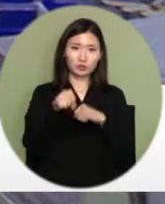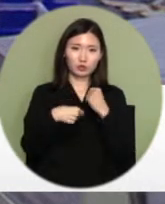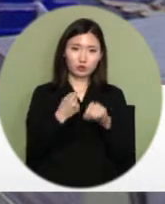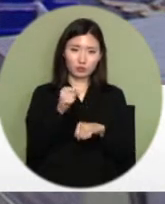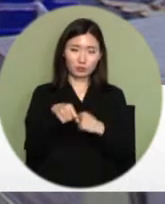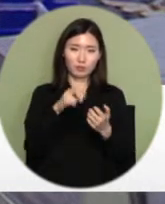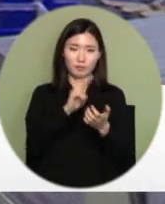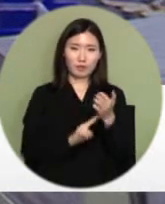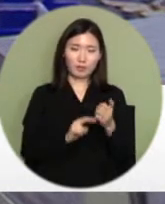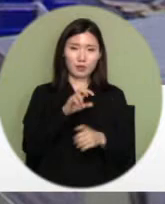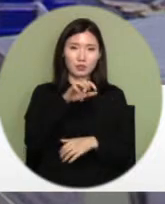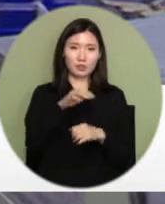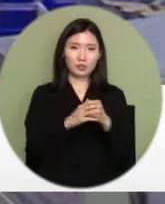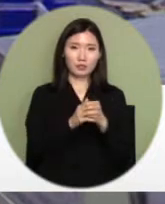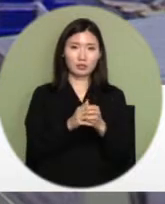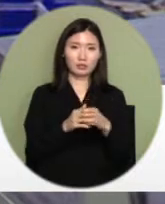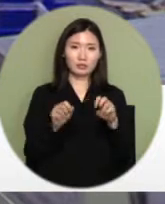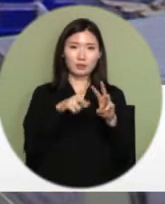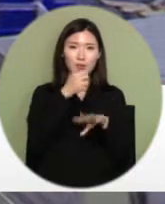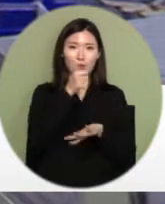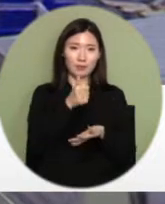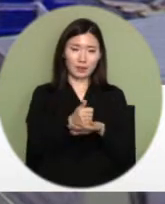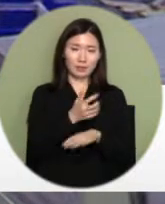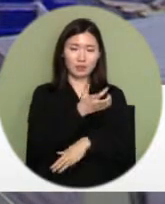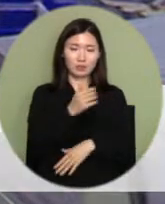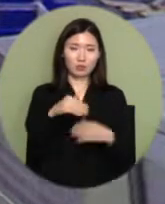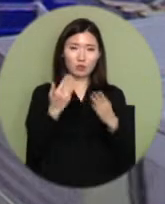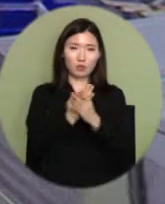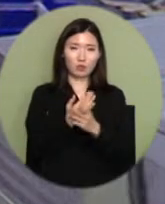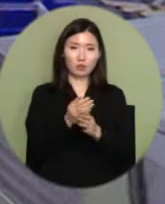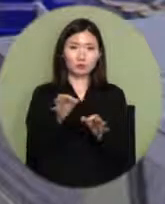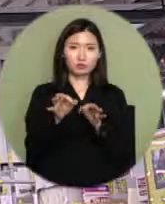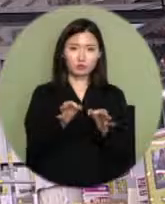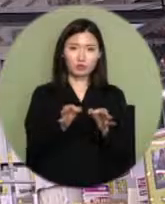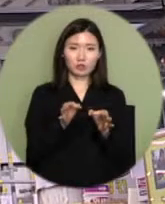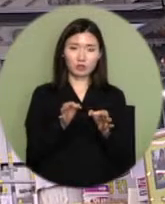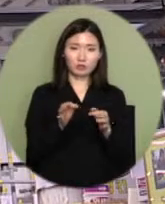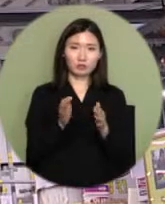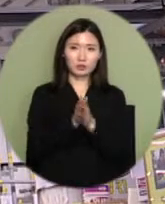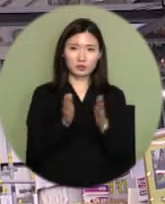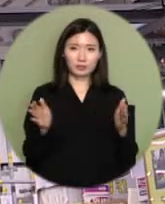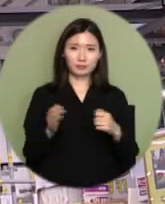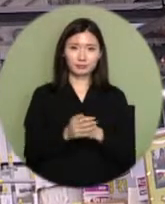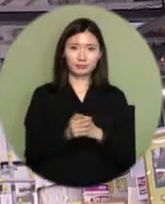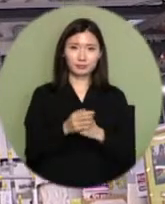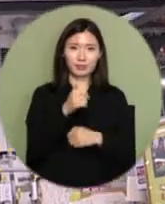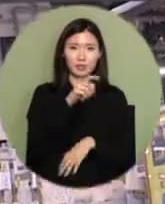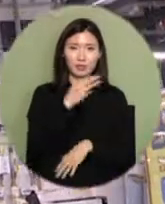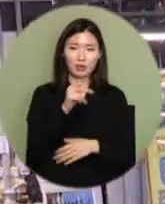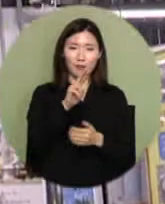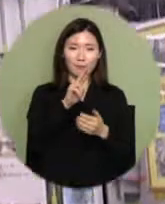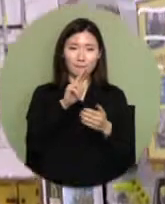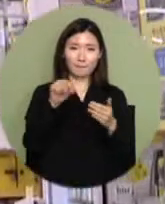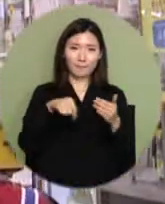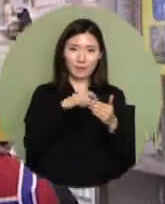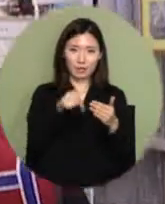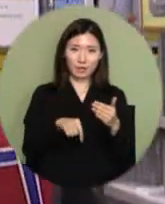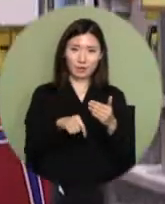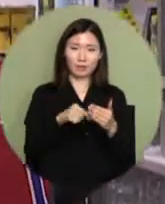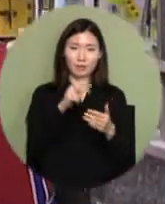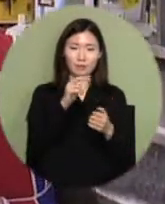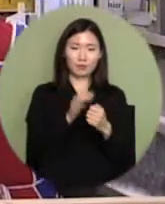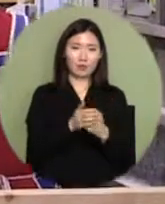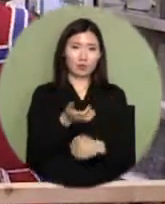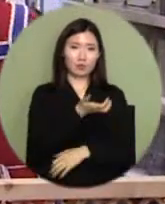이달 말까지 이주를 완료하고 영업을 시작합니다. 천세현 기자입니다. 가락물 내 직판상가 이주가